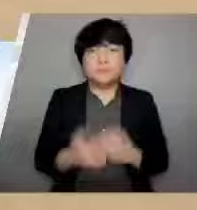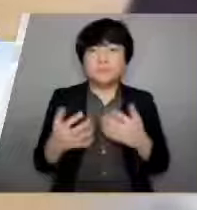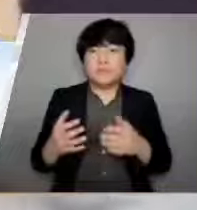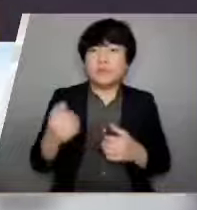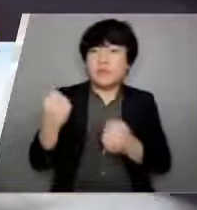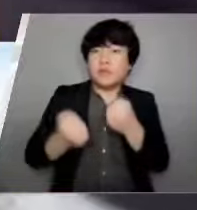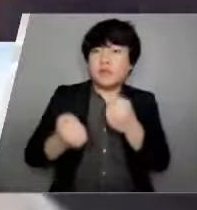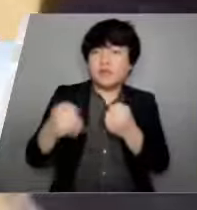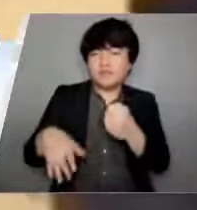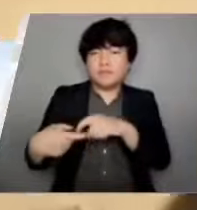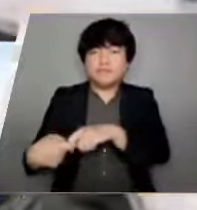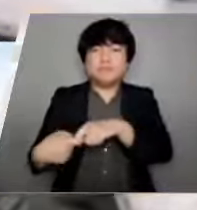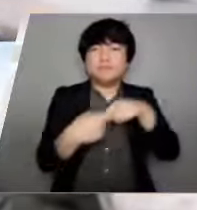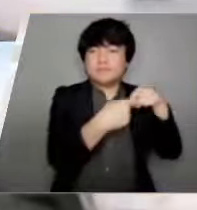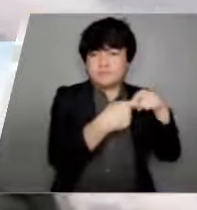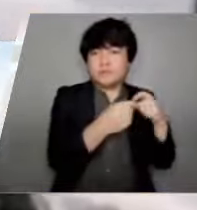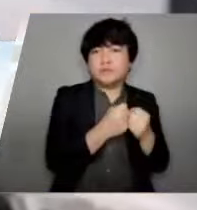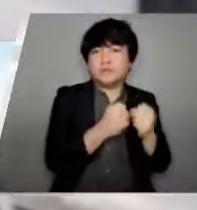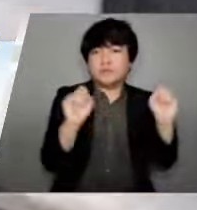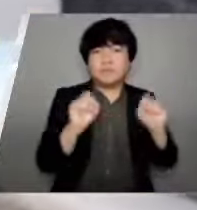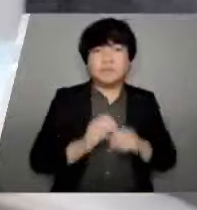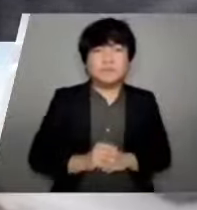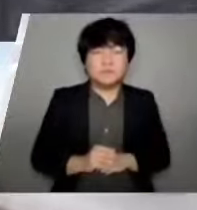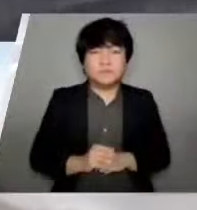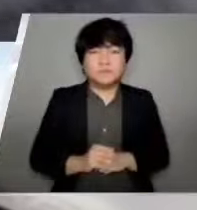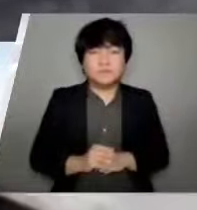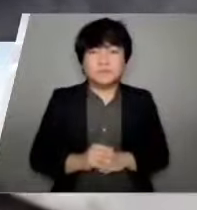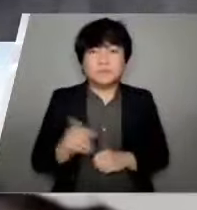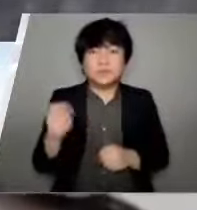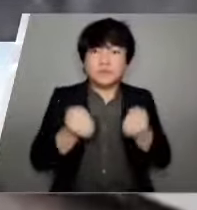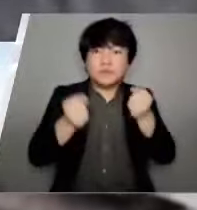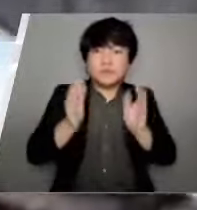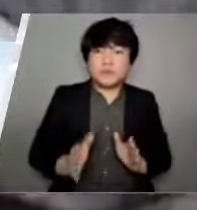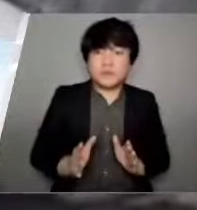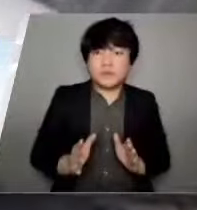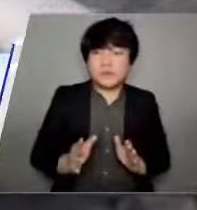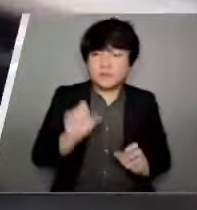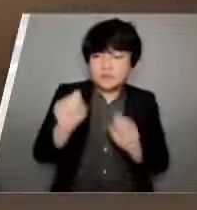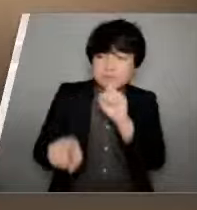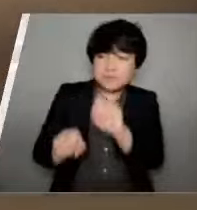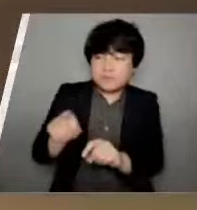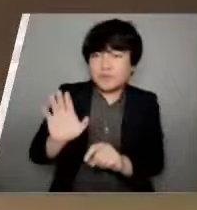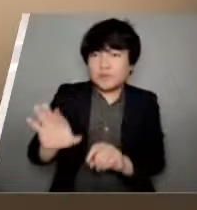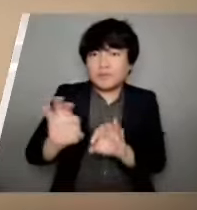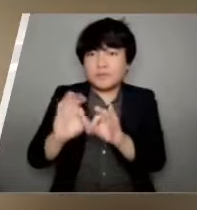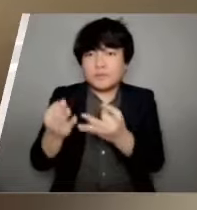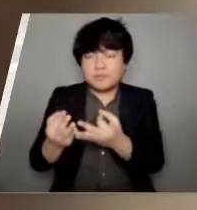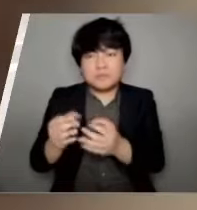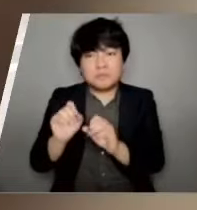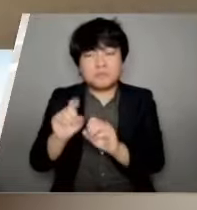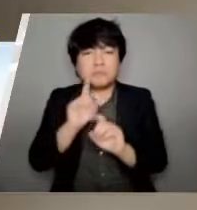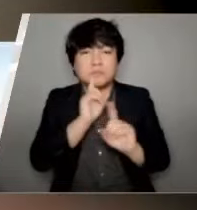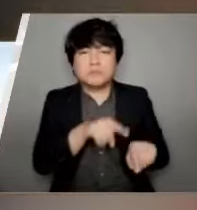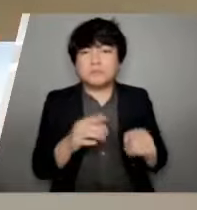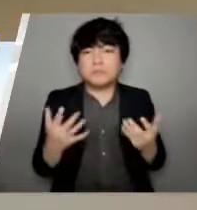sapa. Hindi nagpaunlap ng panayam ang driver at pamilya ng ibang biktima.